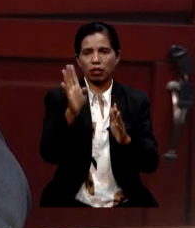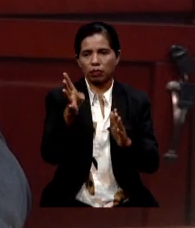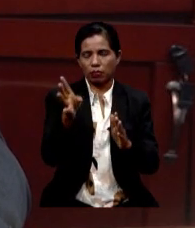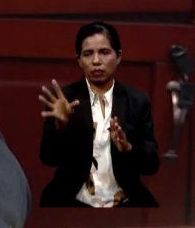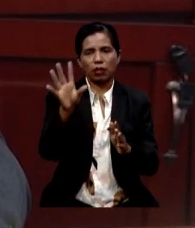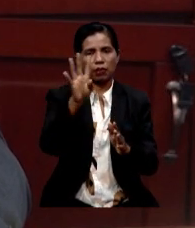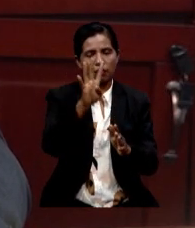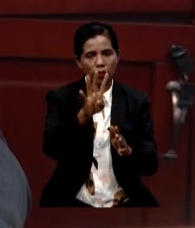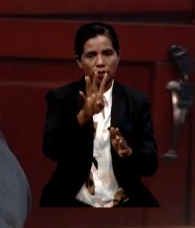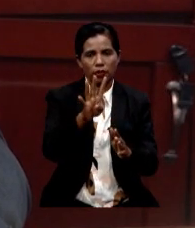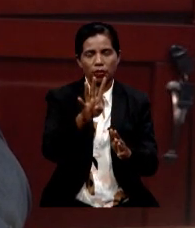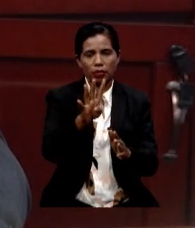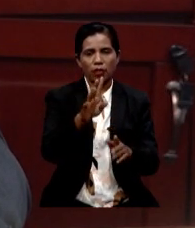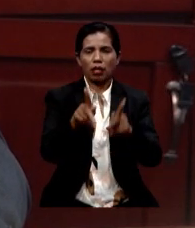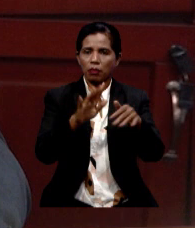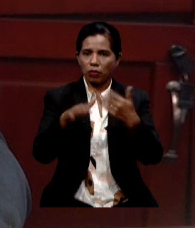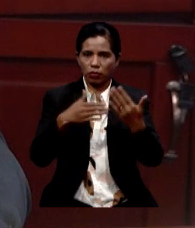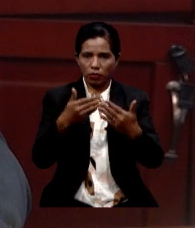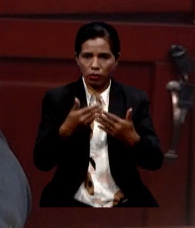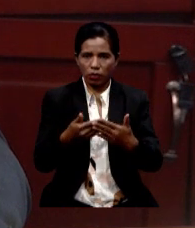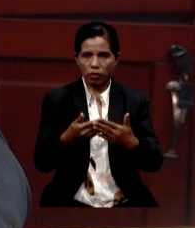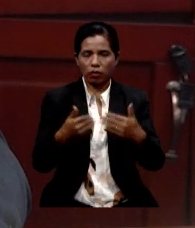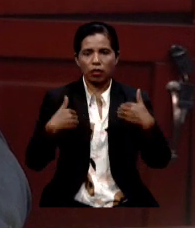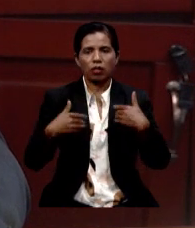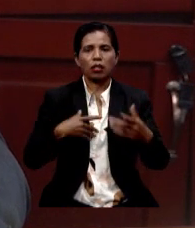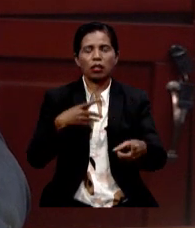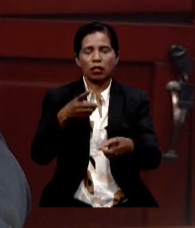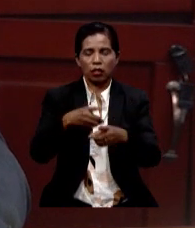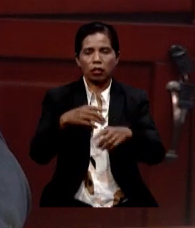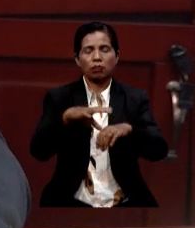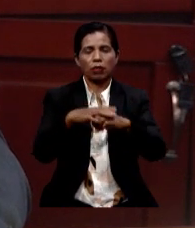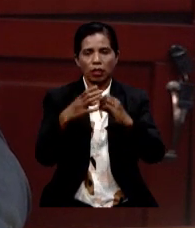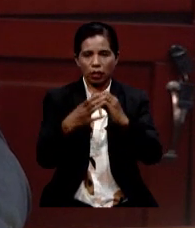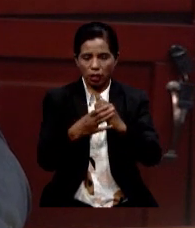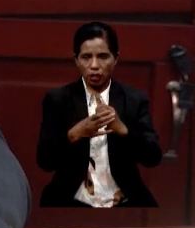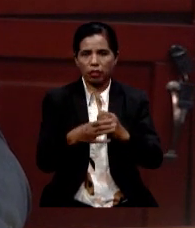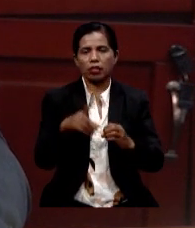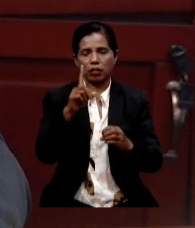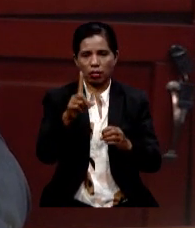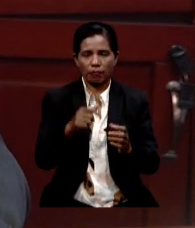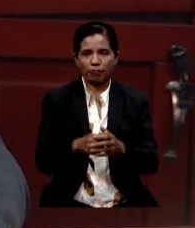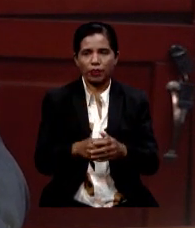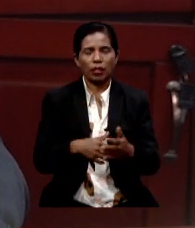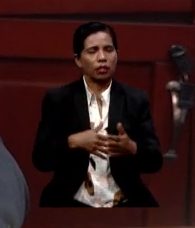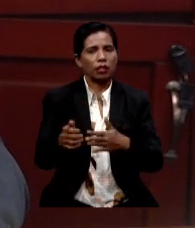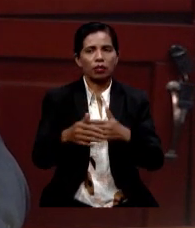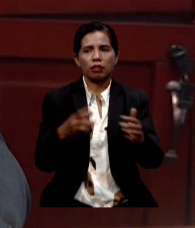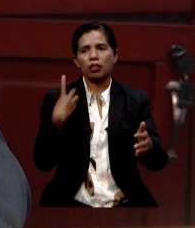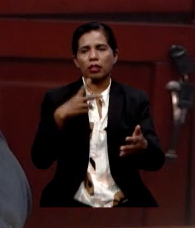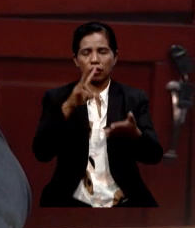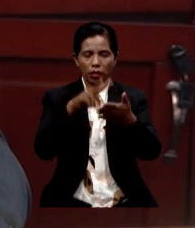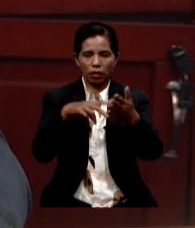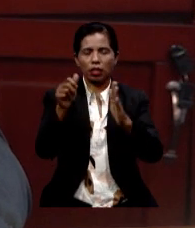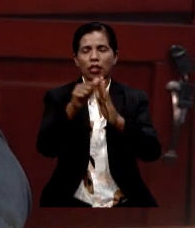seksang un dia kata sedang hututu ya diri itu berai pedas kira. Nebe dalam rumah ne kita le